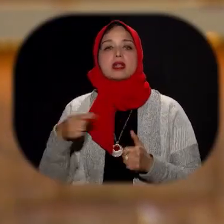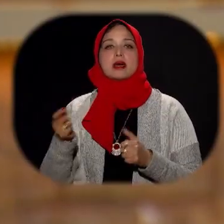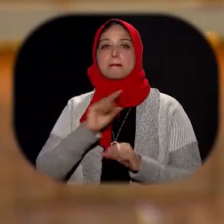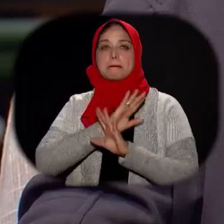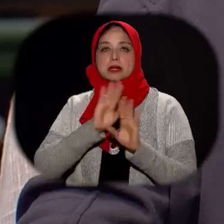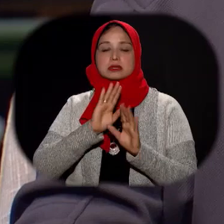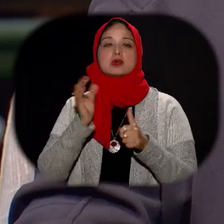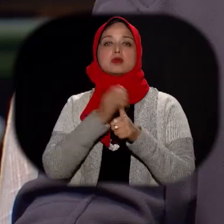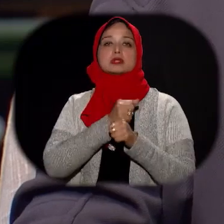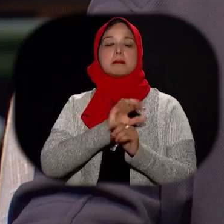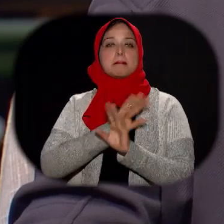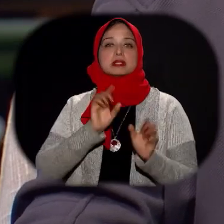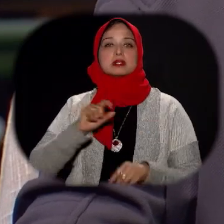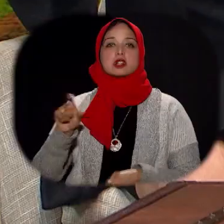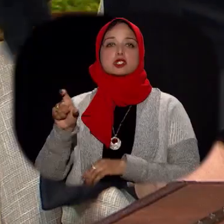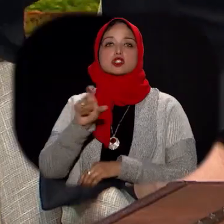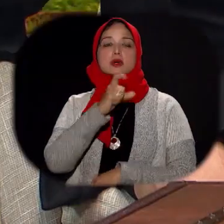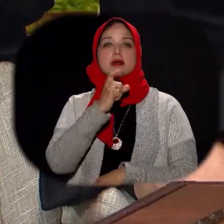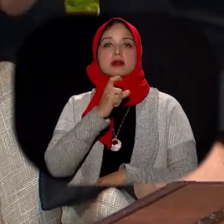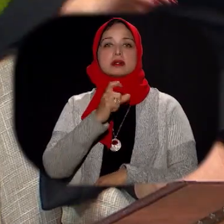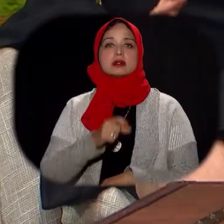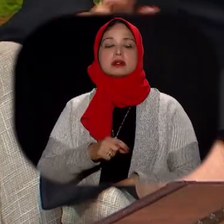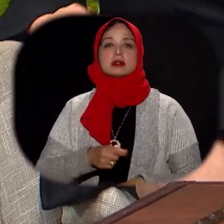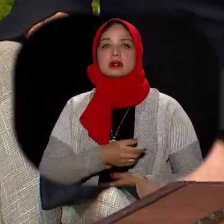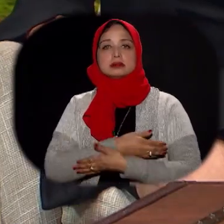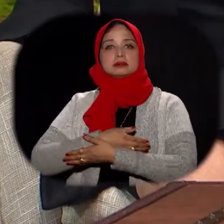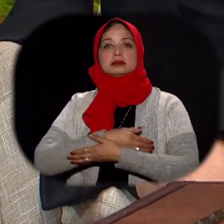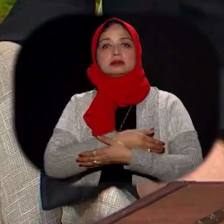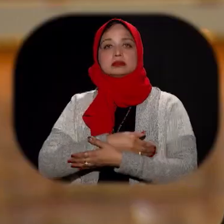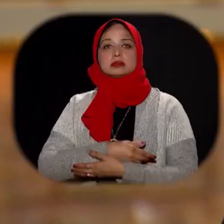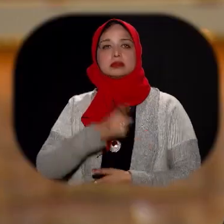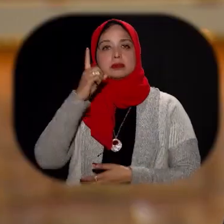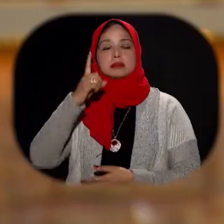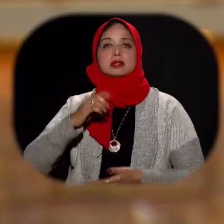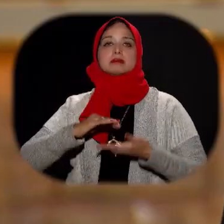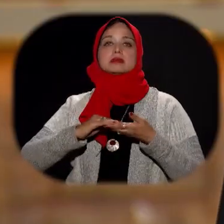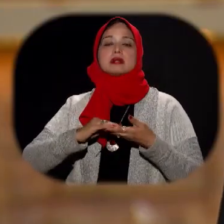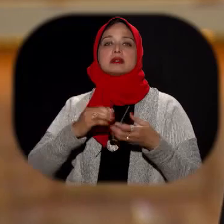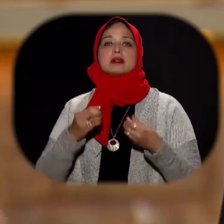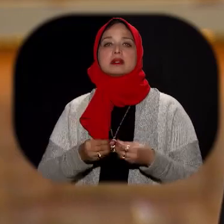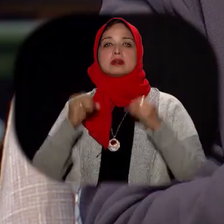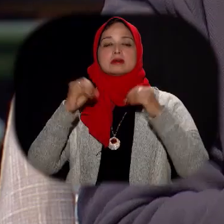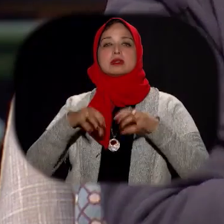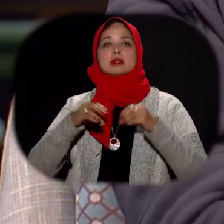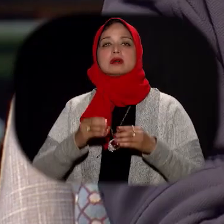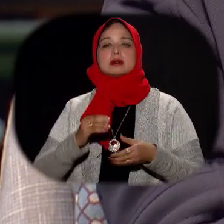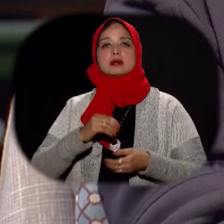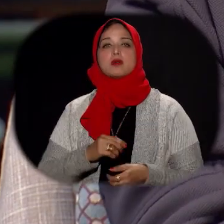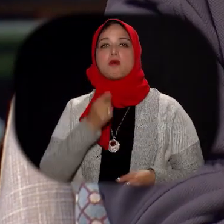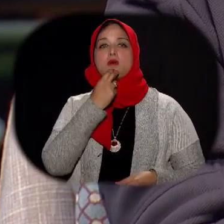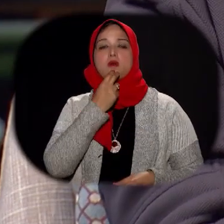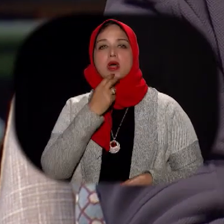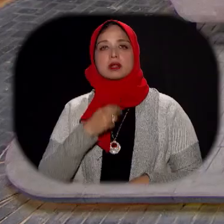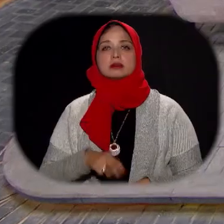اح لازم انت او مجدي سبحان الله عندي شغل مجدي بيبقى قاعد عنده شغل انا ربنا بوفق لكم عشان خاطره